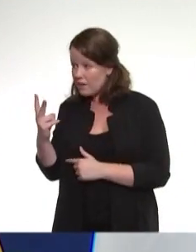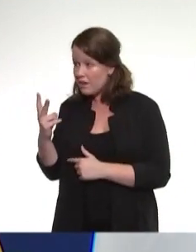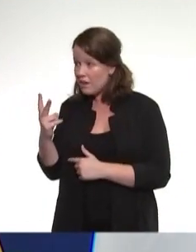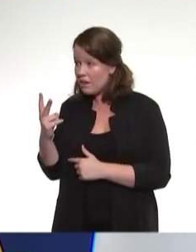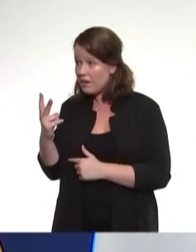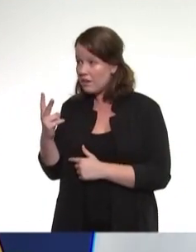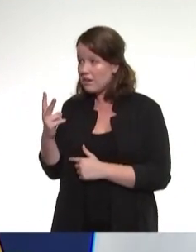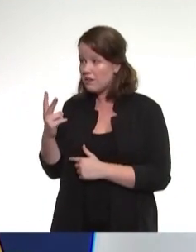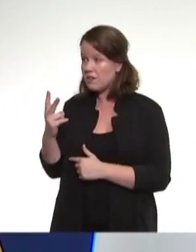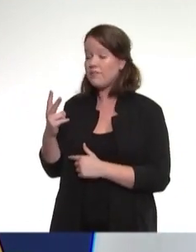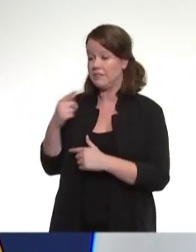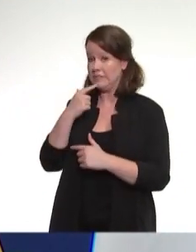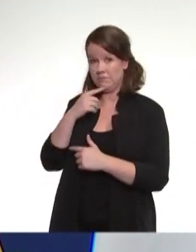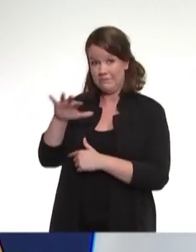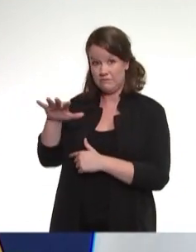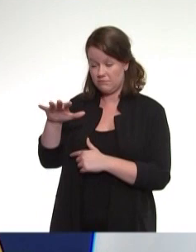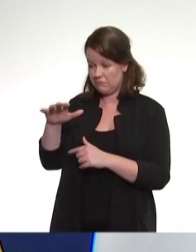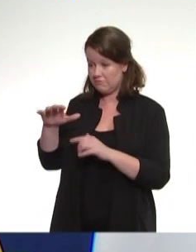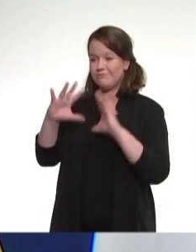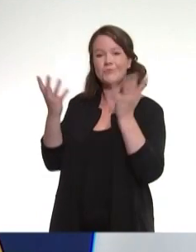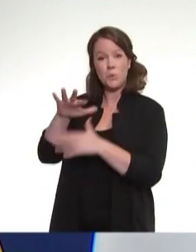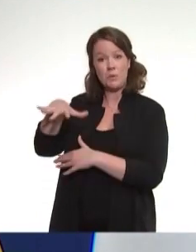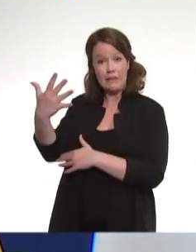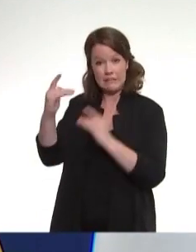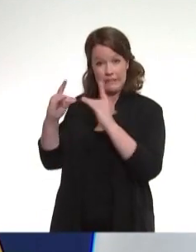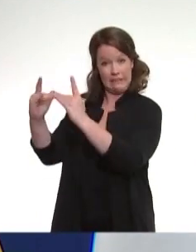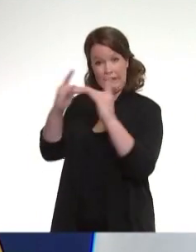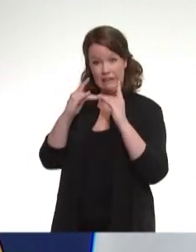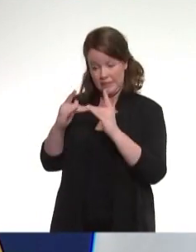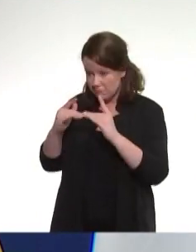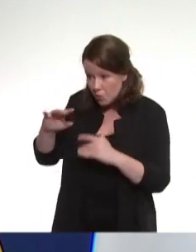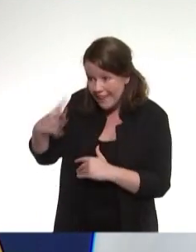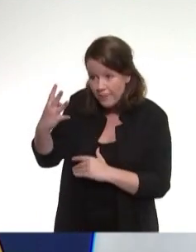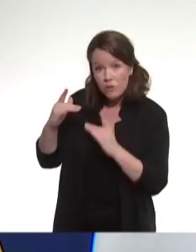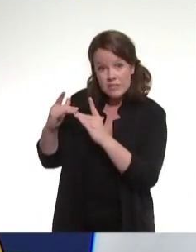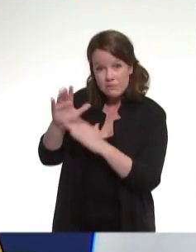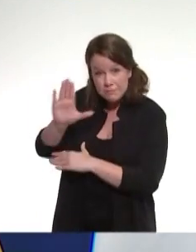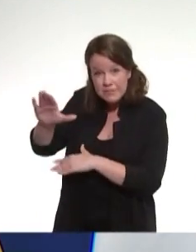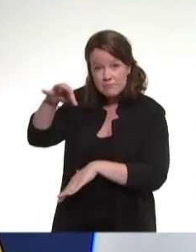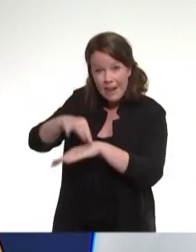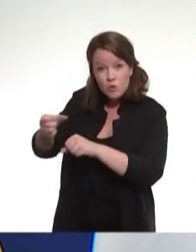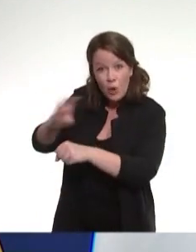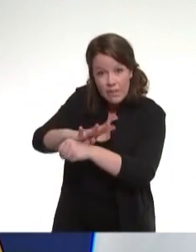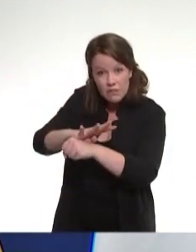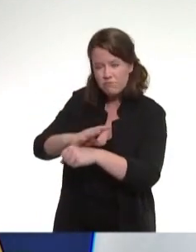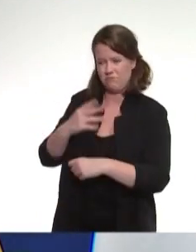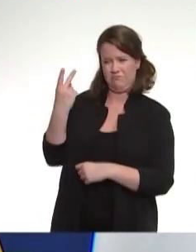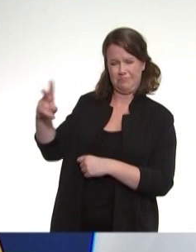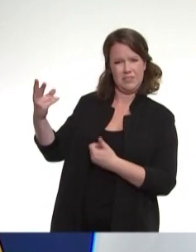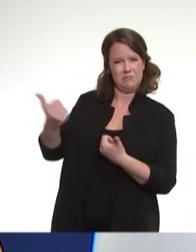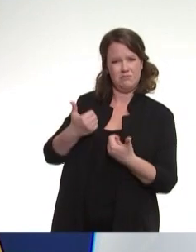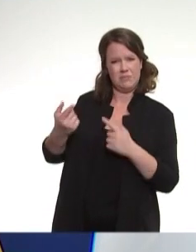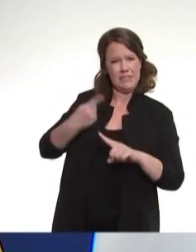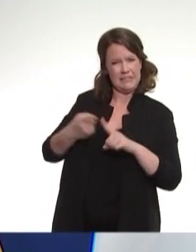de réanimation neurochirurgicales et de chirurgie digestive ça veut dire que les places qui sont utilisées par des malades qui ont des formes graves du coronavirus